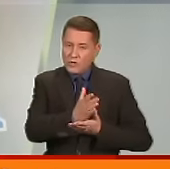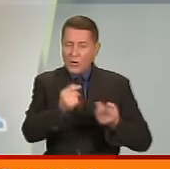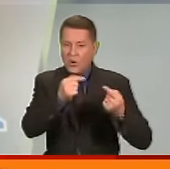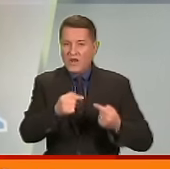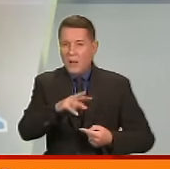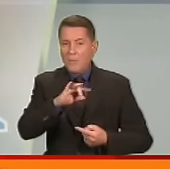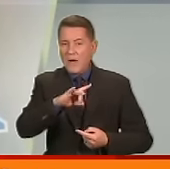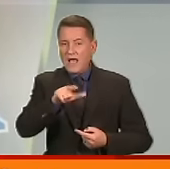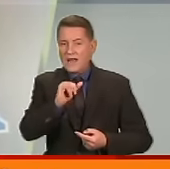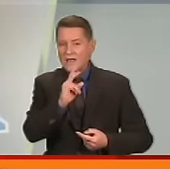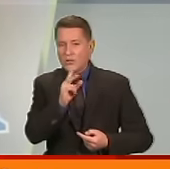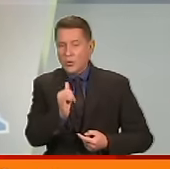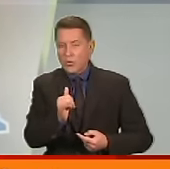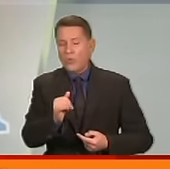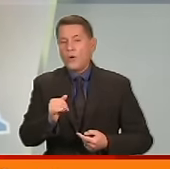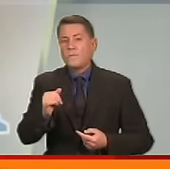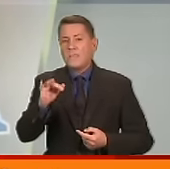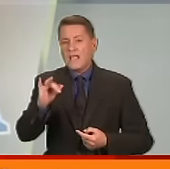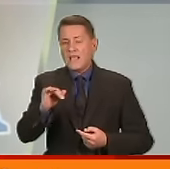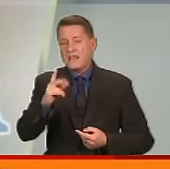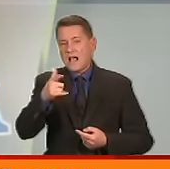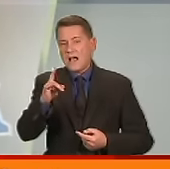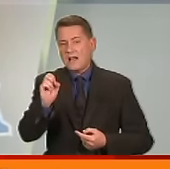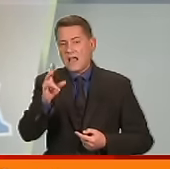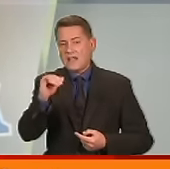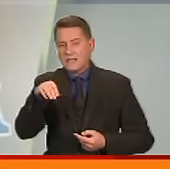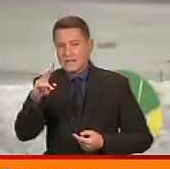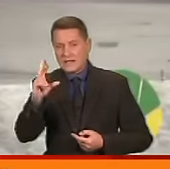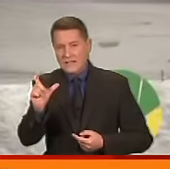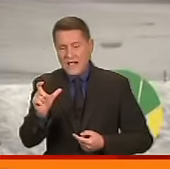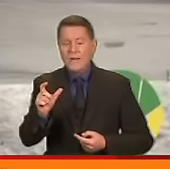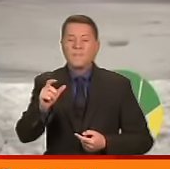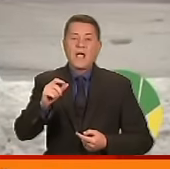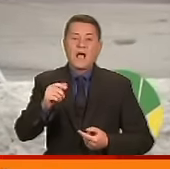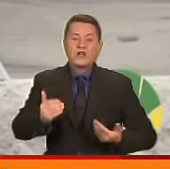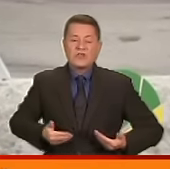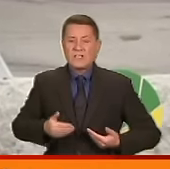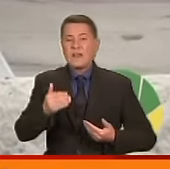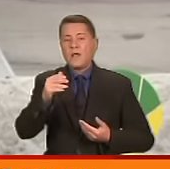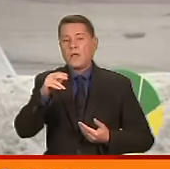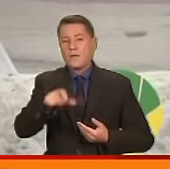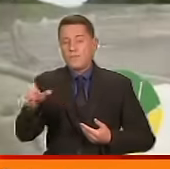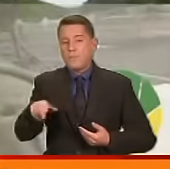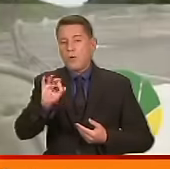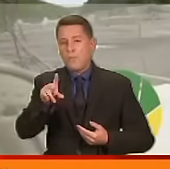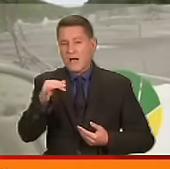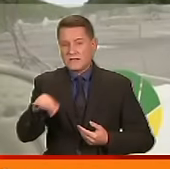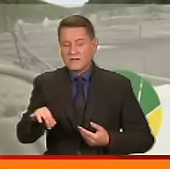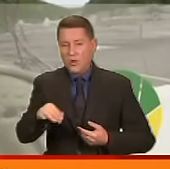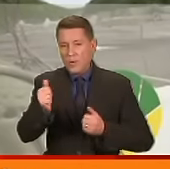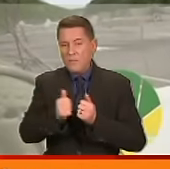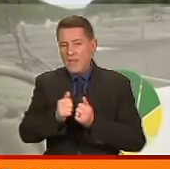на Мар'їнку і на Гранітний. Їх поціляли з автоматів. Жителі Попасної сьогодні трошки перелякалися зранку. Біля міста було